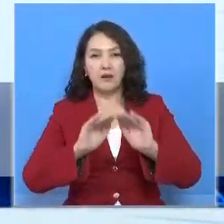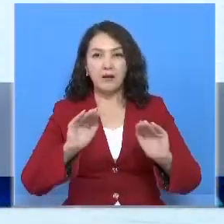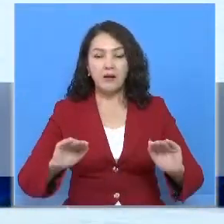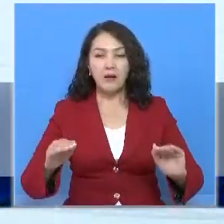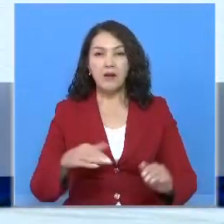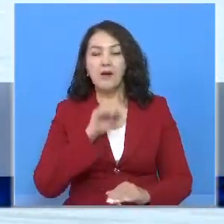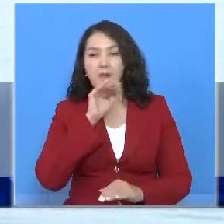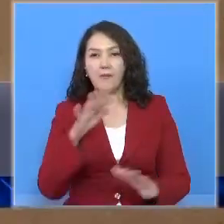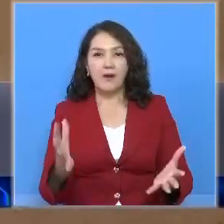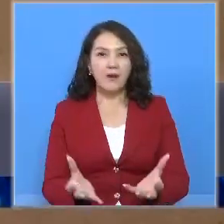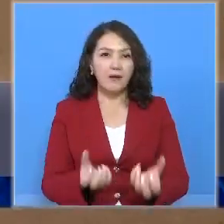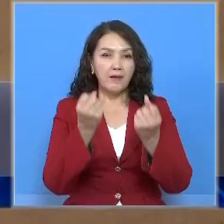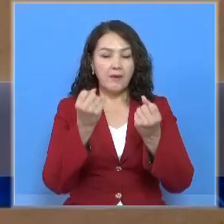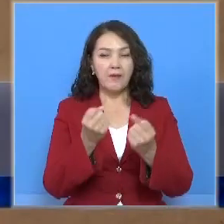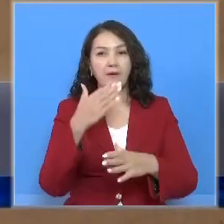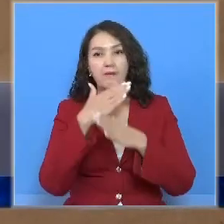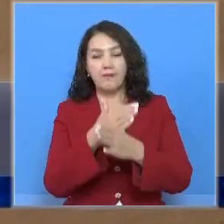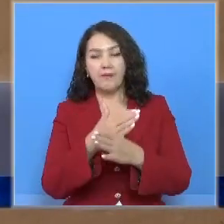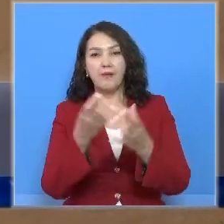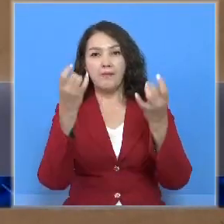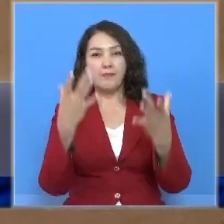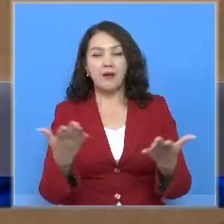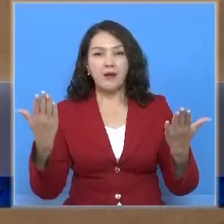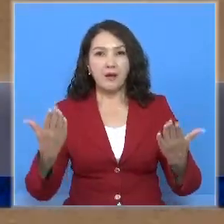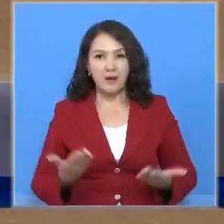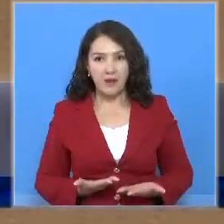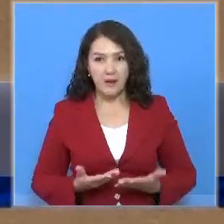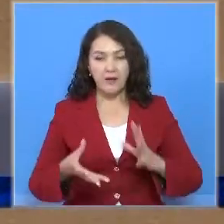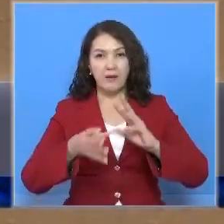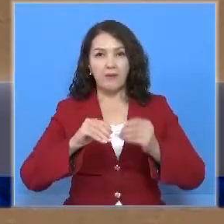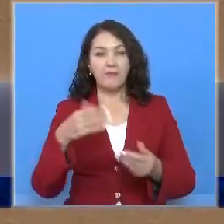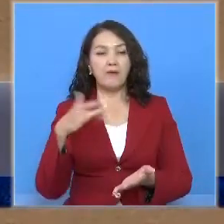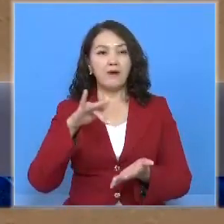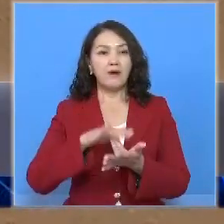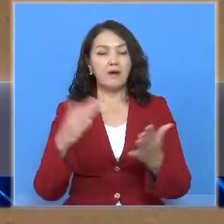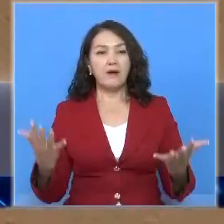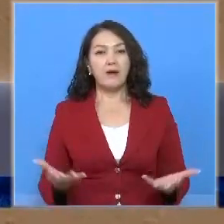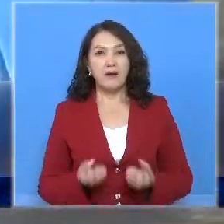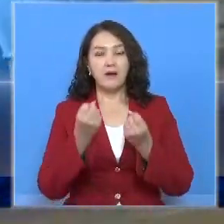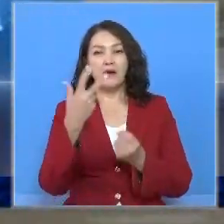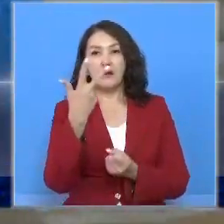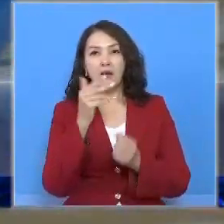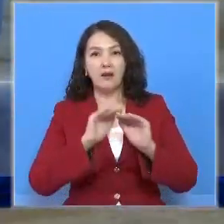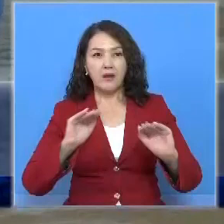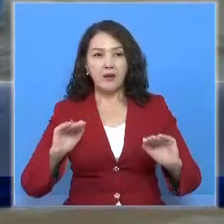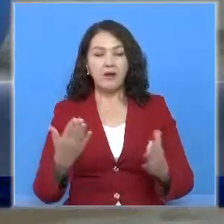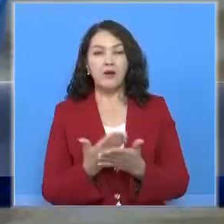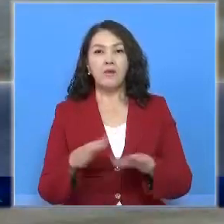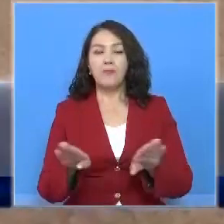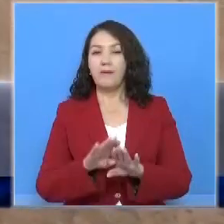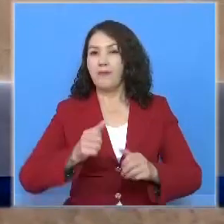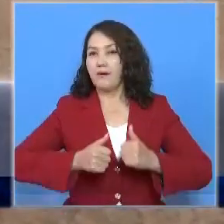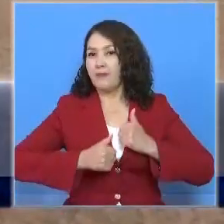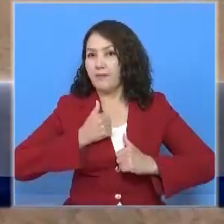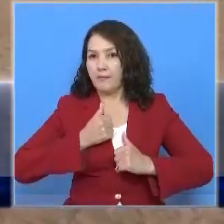с профессиональными спасателями на помощь шли простые жители. Всего горожане спасли жизни 3 детей. Подвиг, проявивших отвагу,